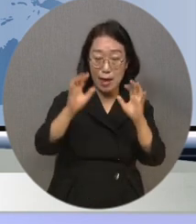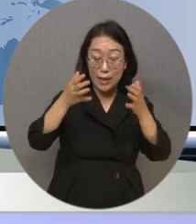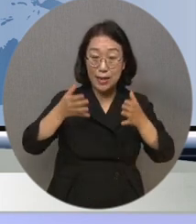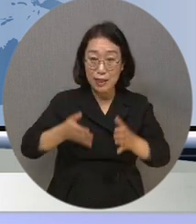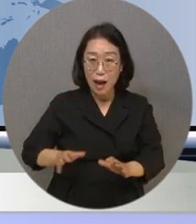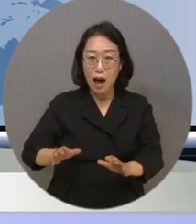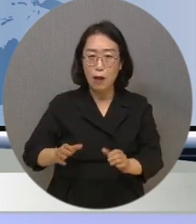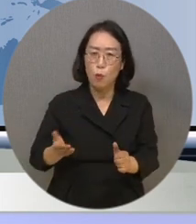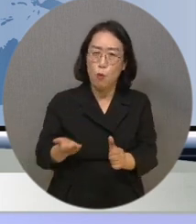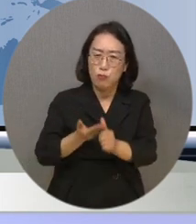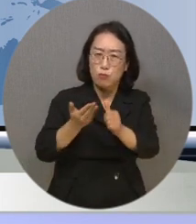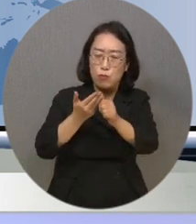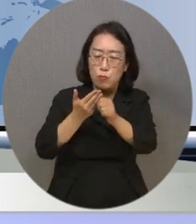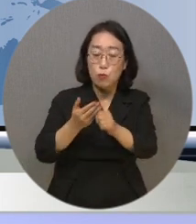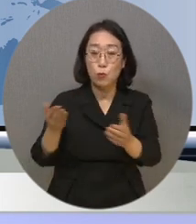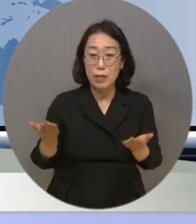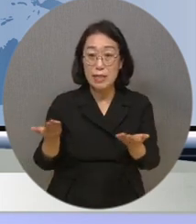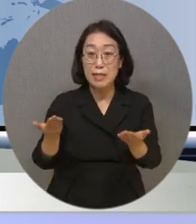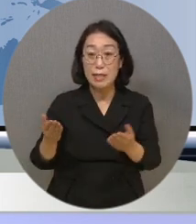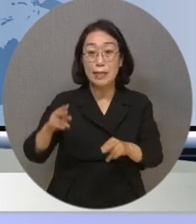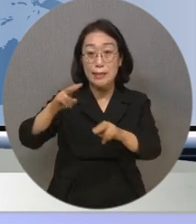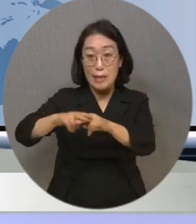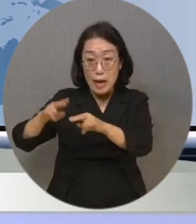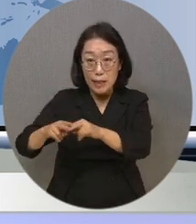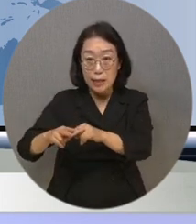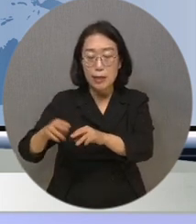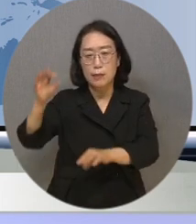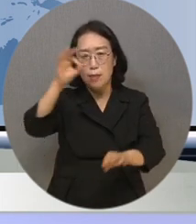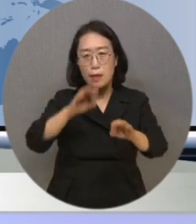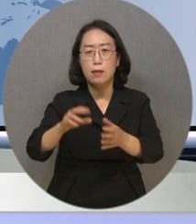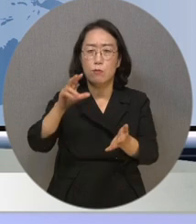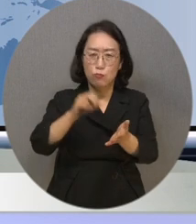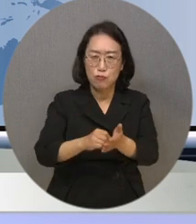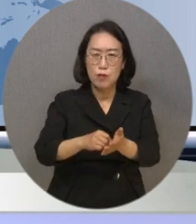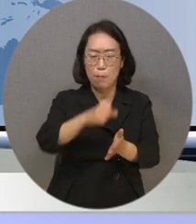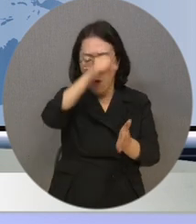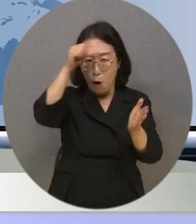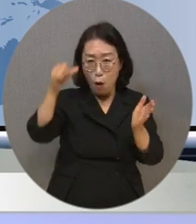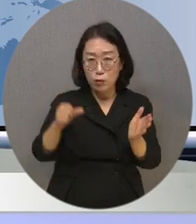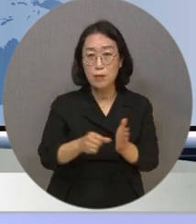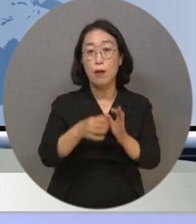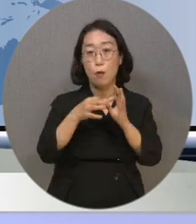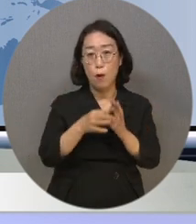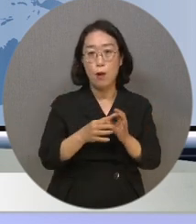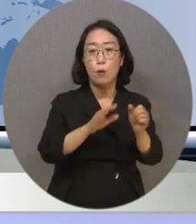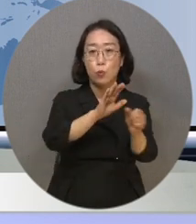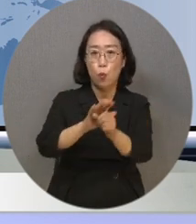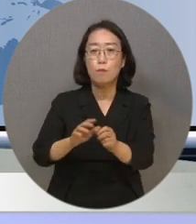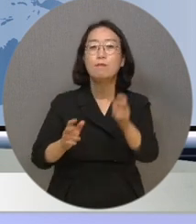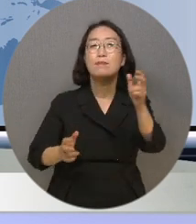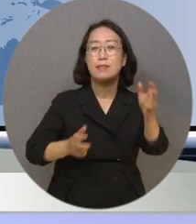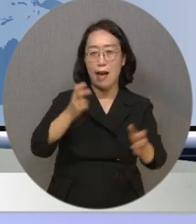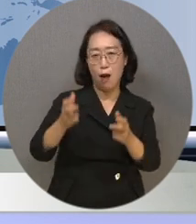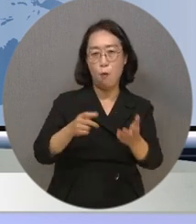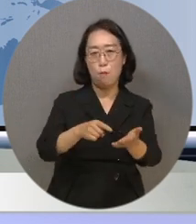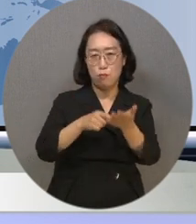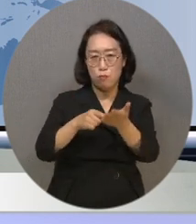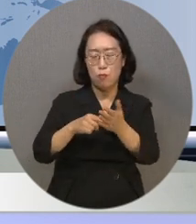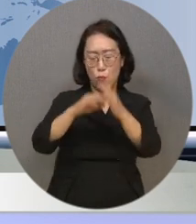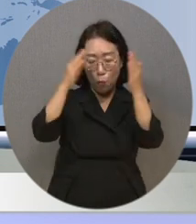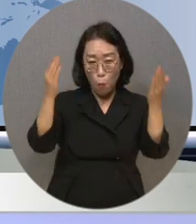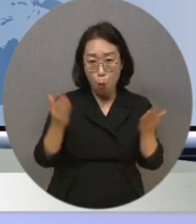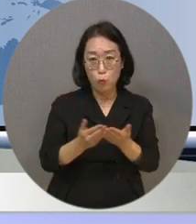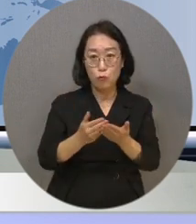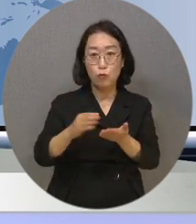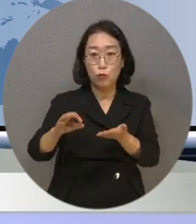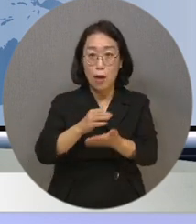육아부터 중장년의 취창업까지 이 전 세대를 아우르는 다양한 내용을 담고 있는데요. 누구나 편리하고 쉽게